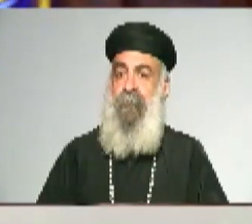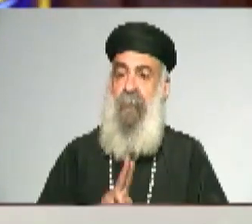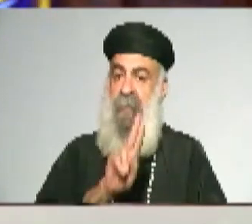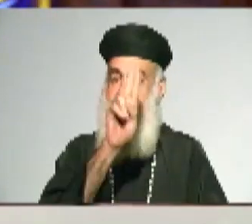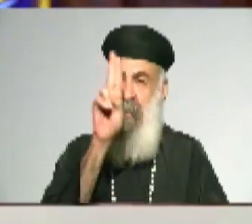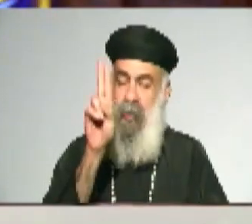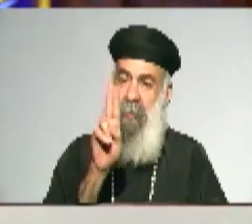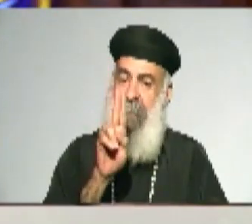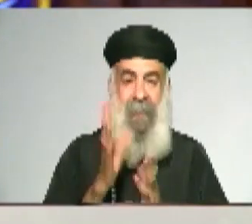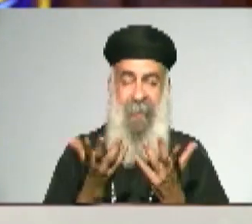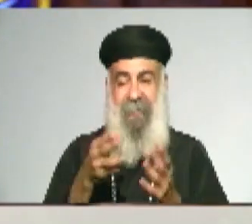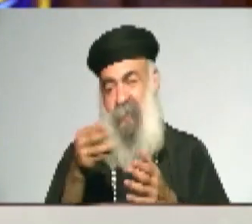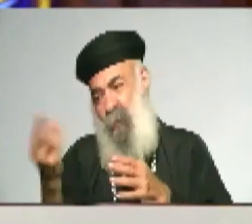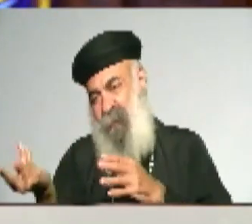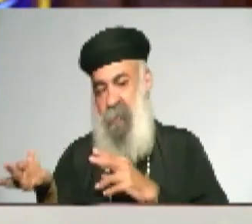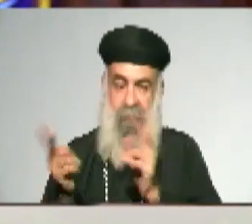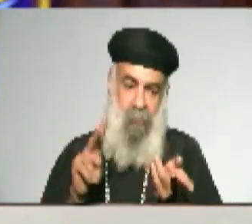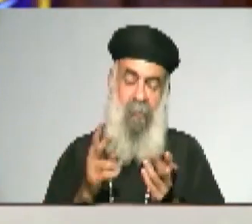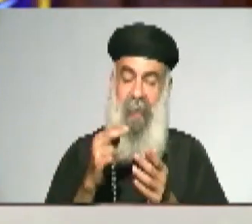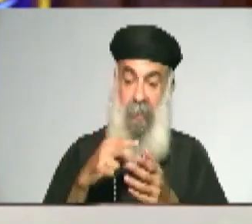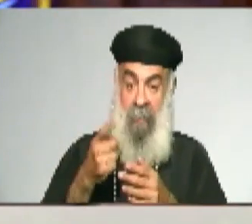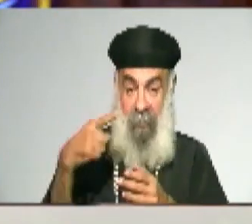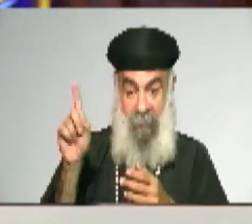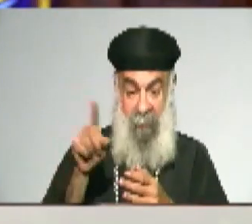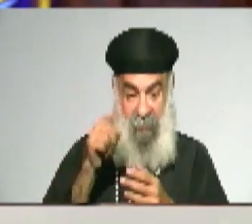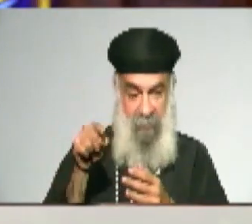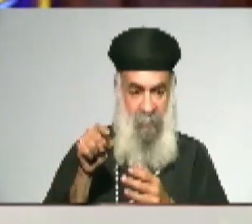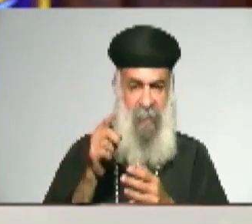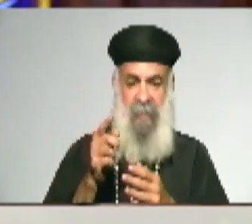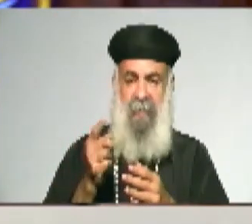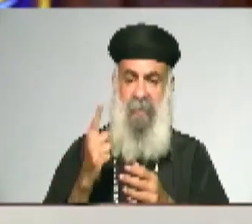حد بيسأل إيه الفارق في الخطأ بين نسطور